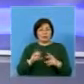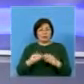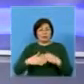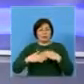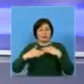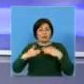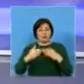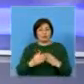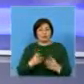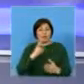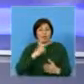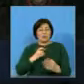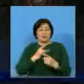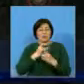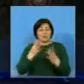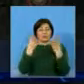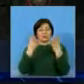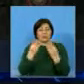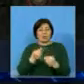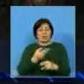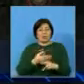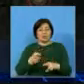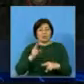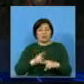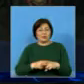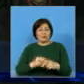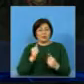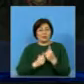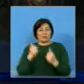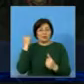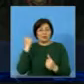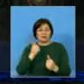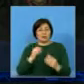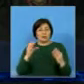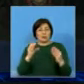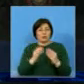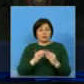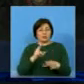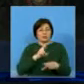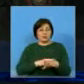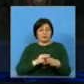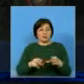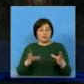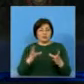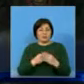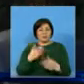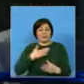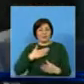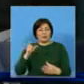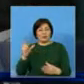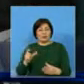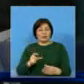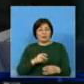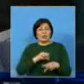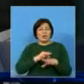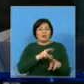территорию, а выходные и в праздничные дни особенно. Также еженедельно наряды комплексных сил полиции совместно с волонтерами ведут